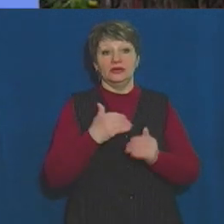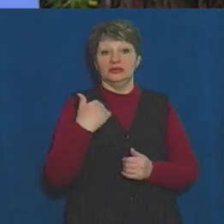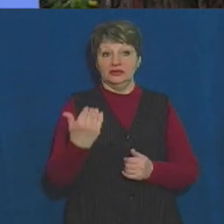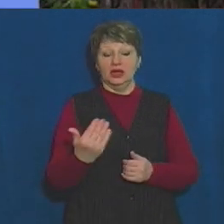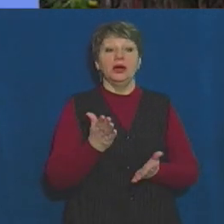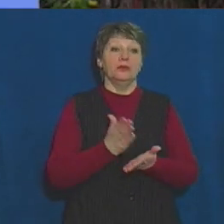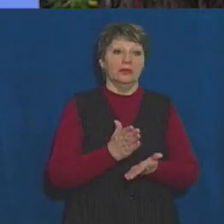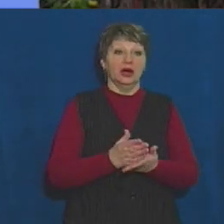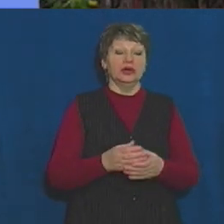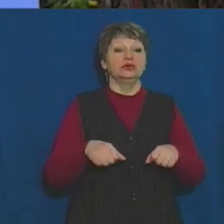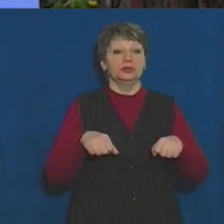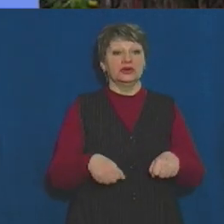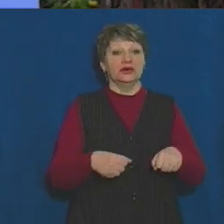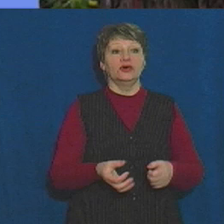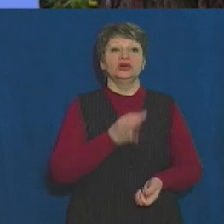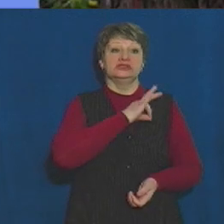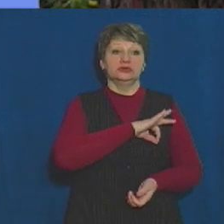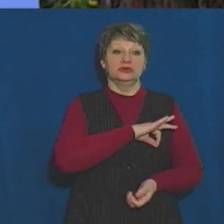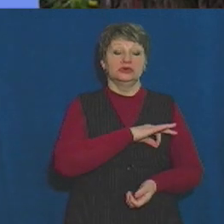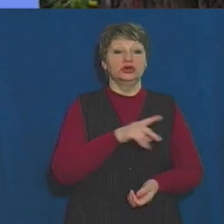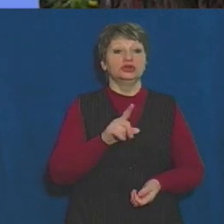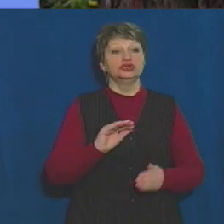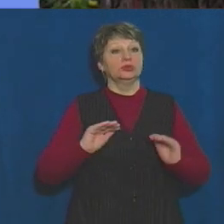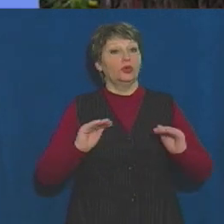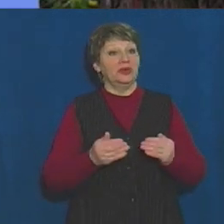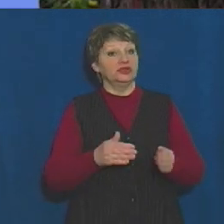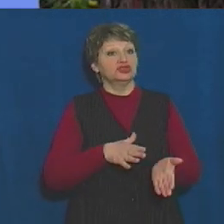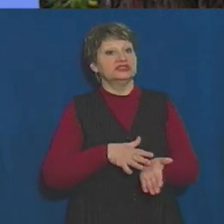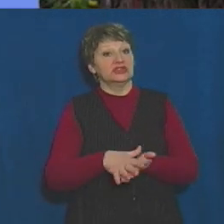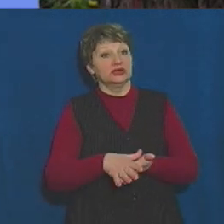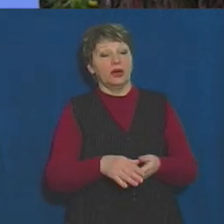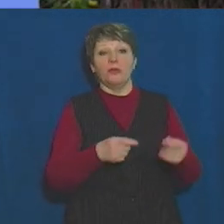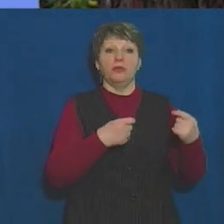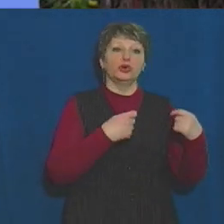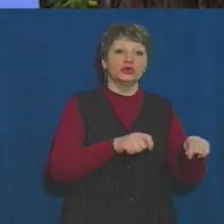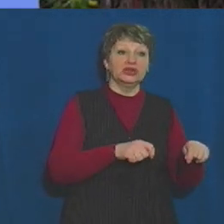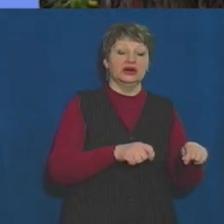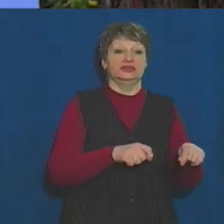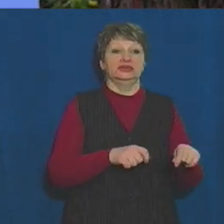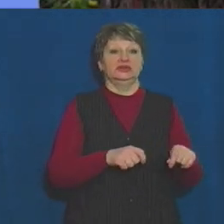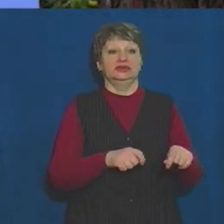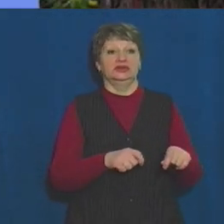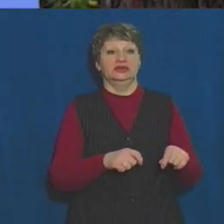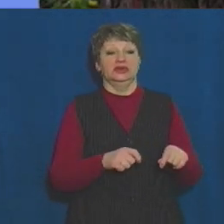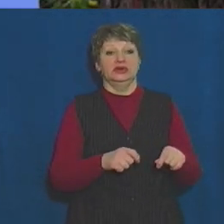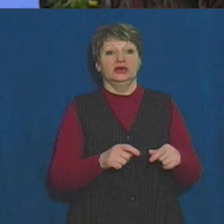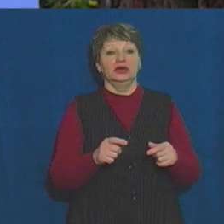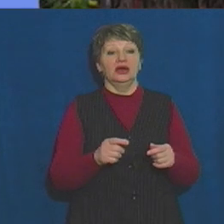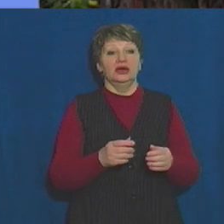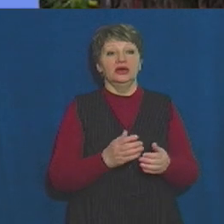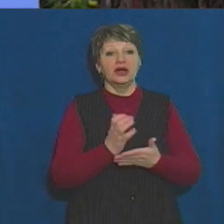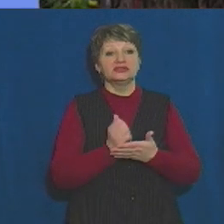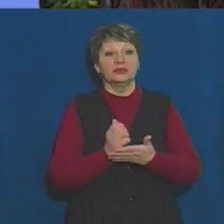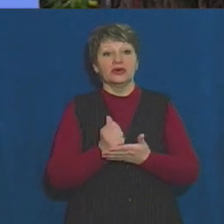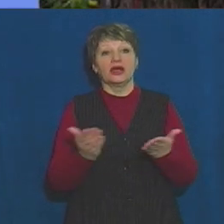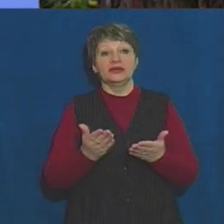її використовувати для того, щоб зменшити затрати, продати, там виготовлювати якісь лавочки з